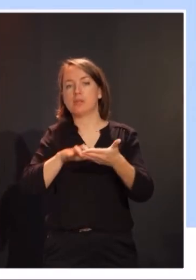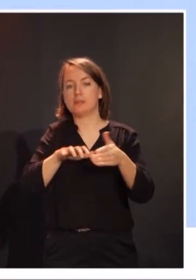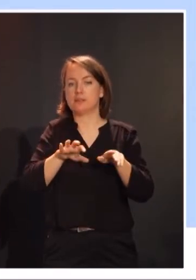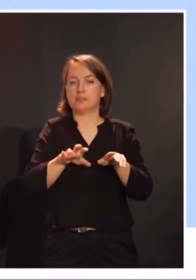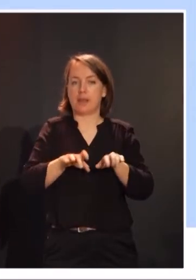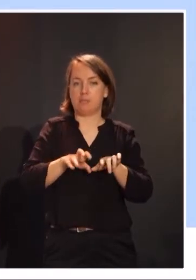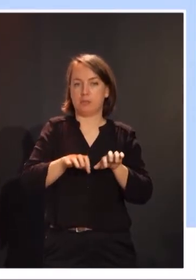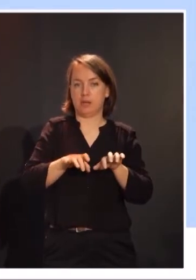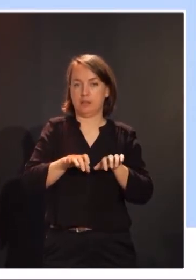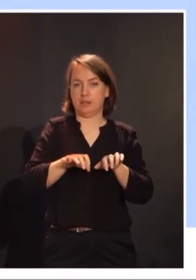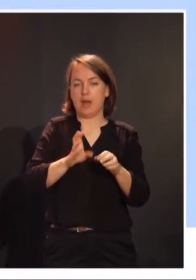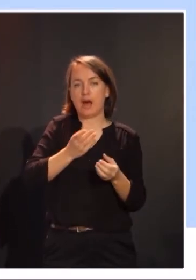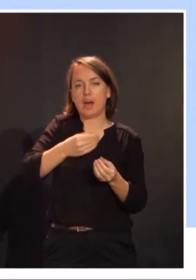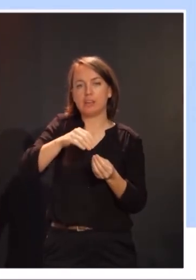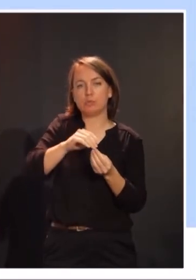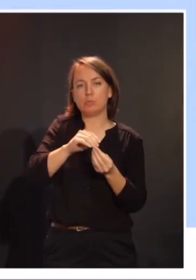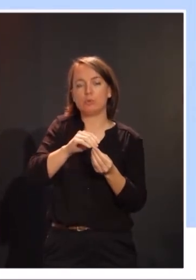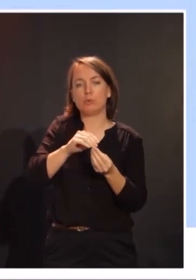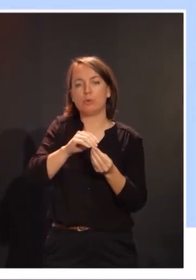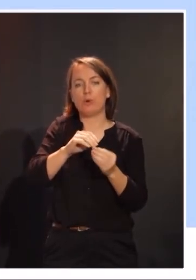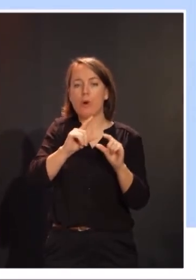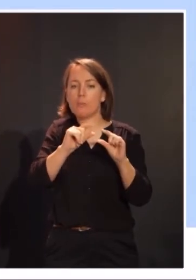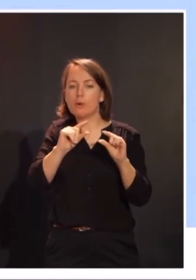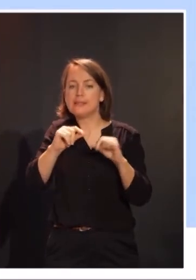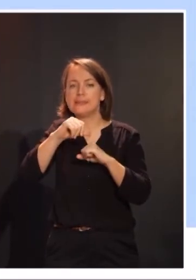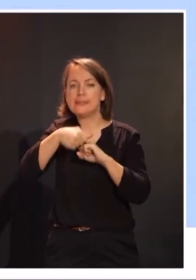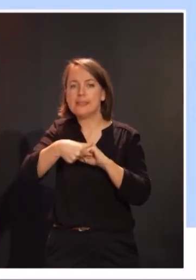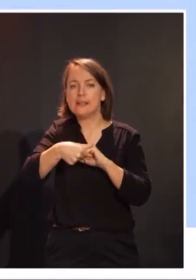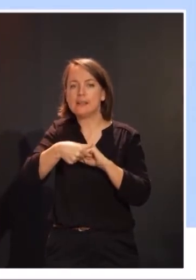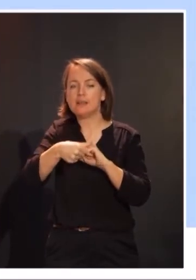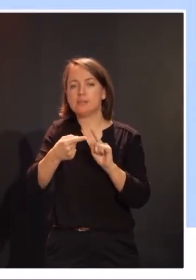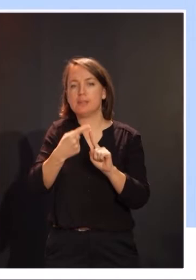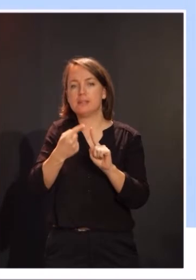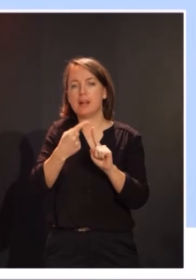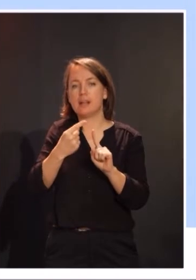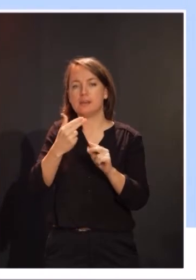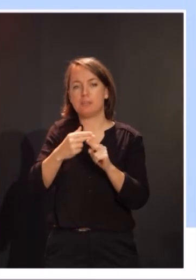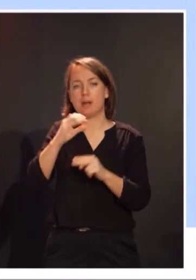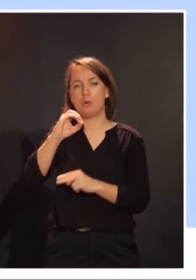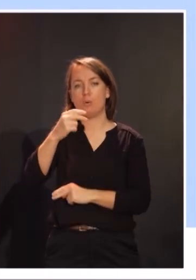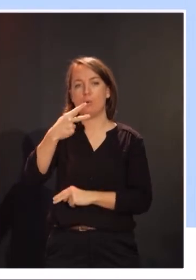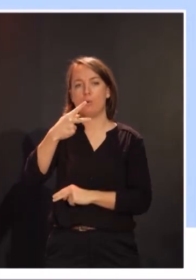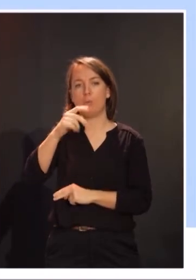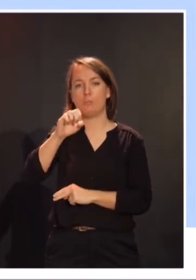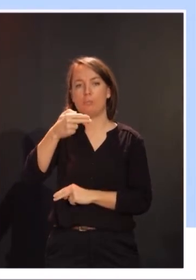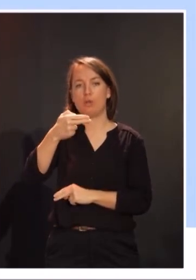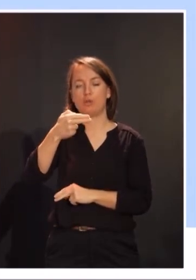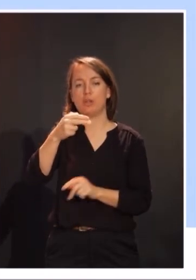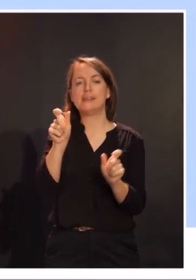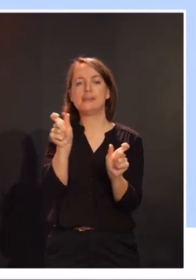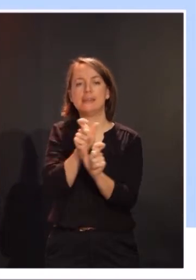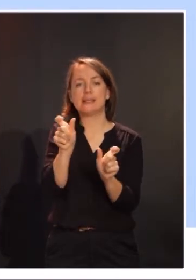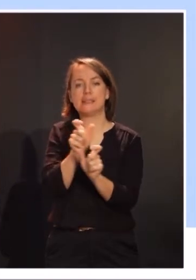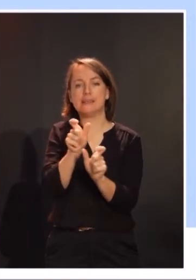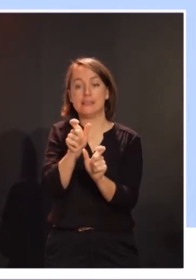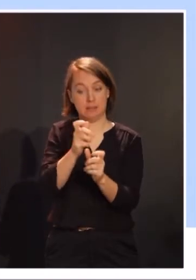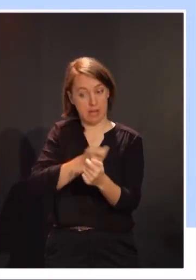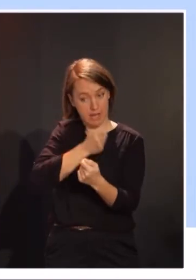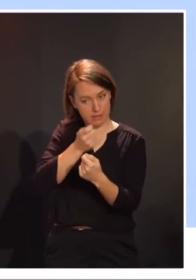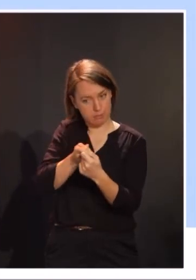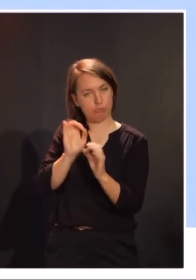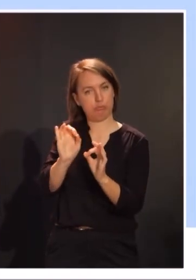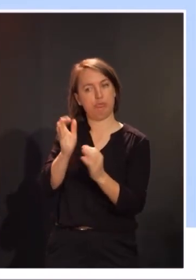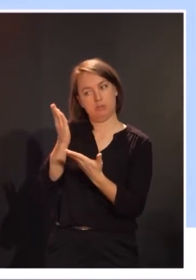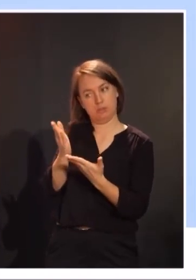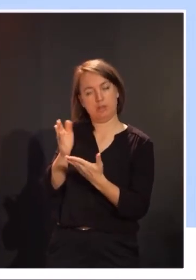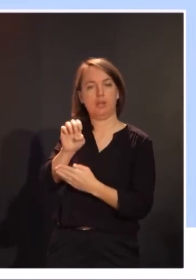en fait la police Open Dyslexie, qui est une police qui convient très bien à Eva, voilà, qu'elle préfère. Et